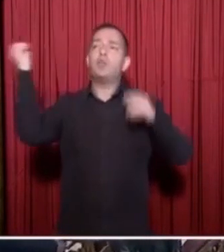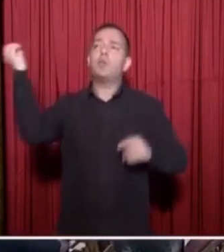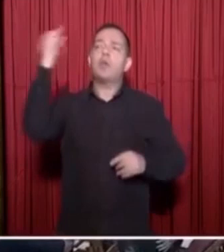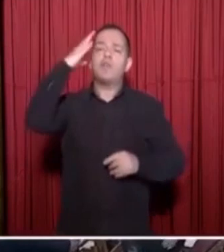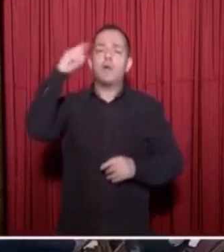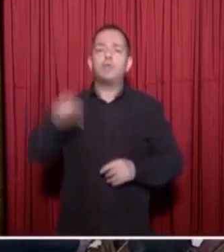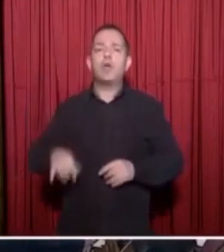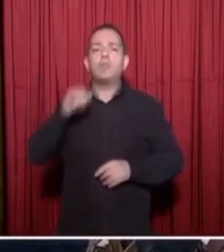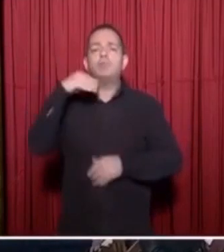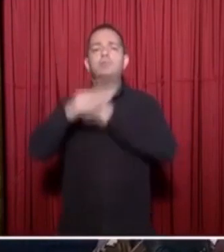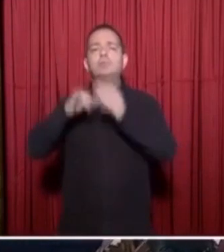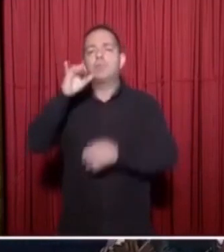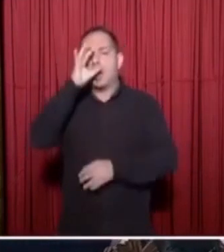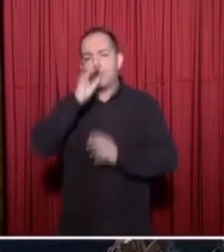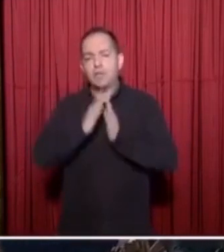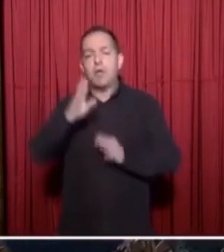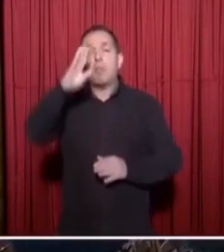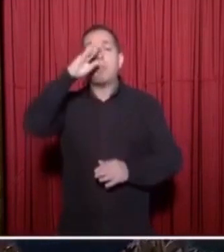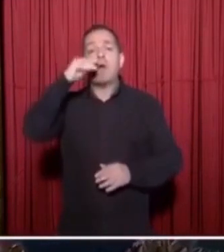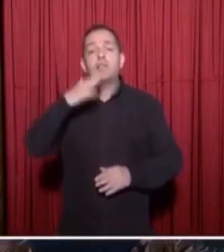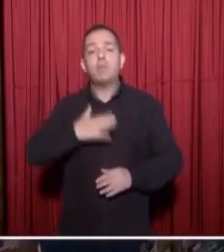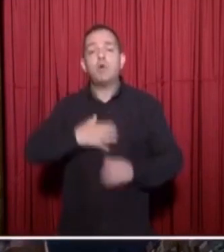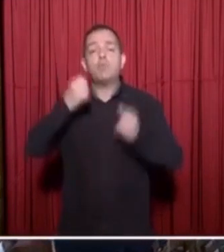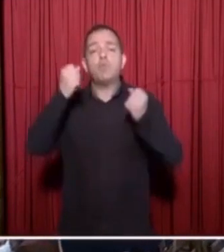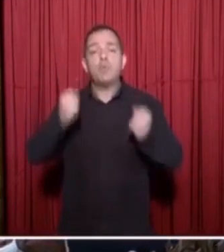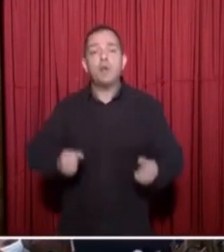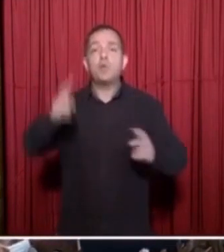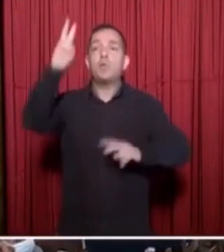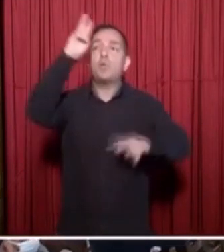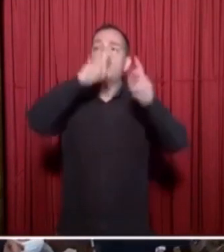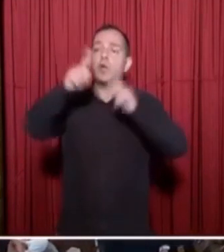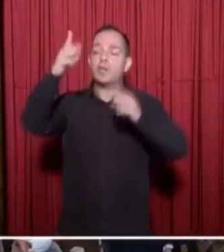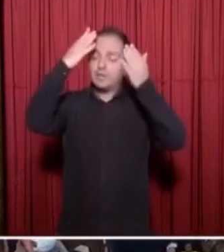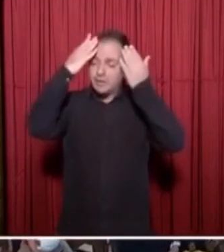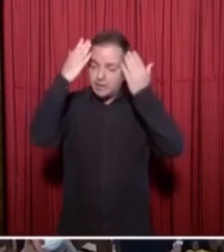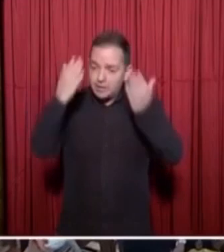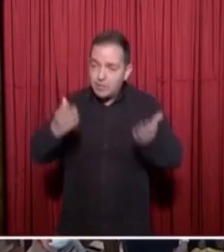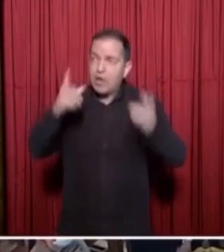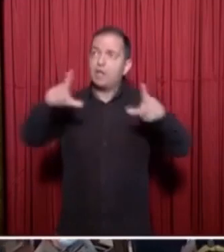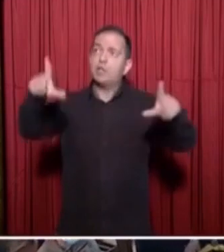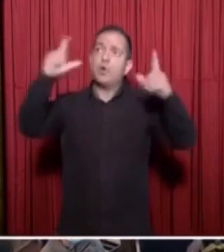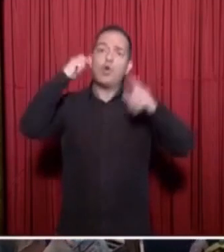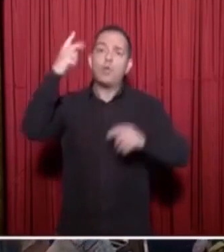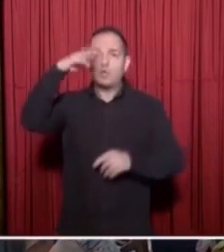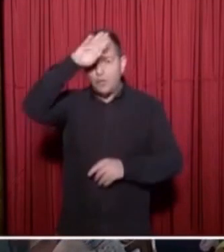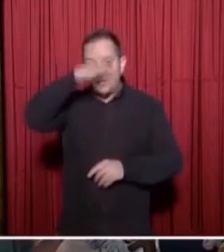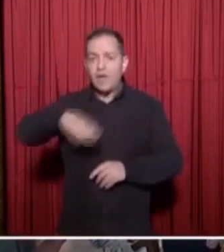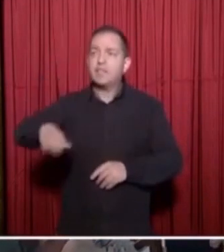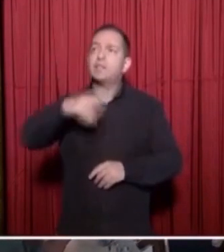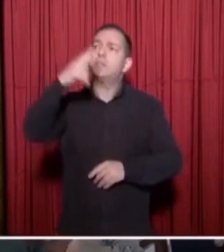αΐ και εις τους αιώνας των αιώνων. Αμήν. Πάτερ ημών, ο εν της ουρανής, αγιαστήτω το όνομά σου, ελθέτω η βασιλεία